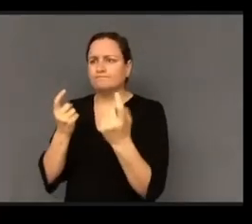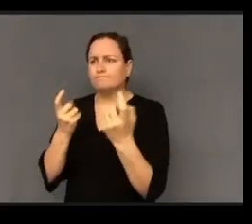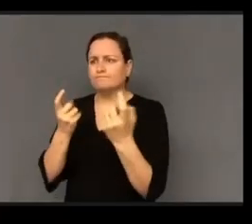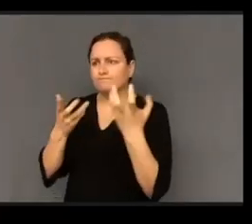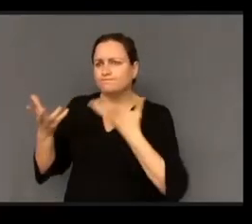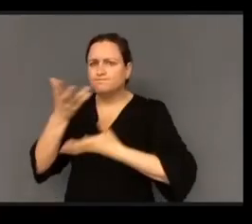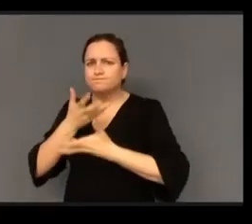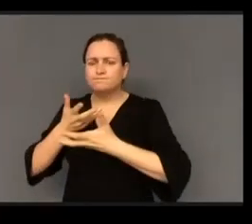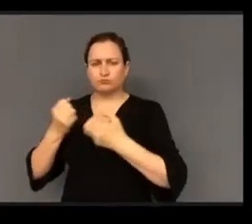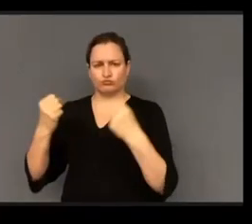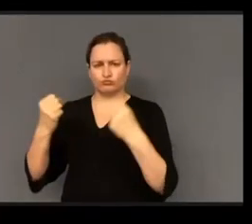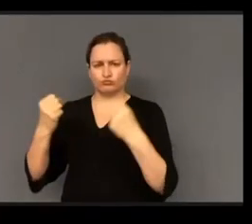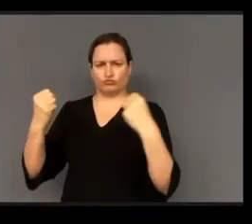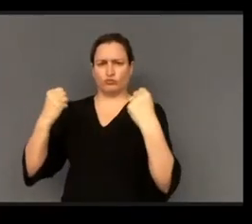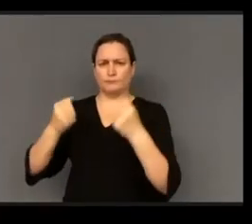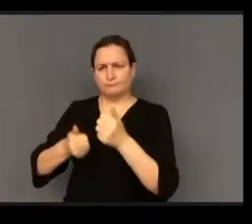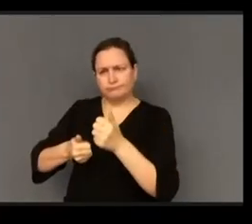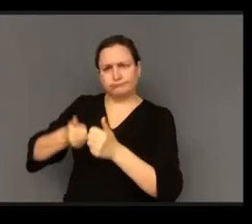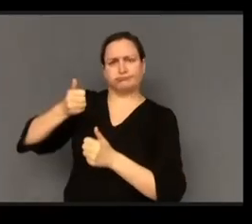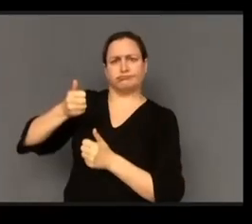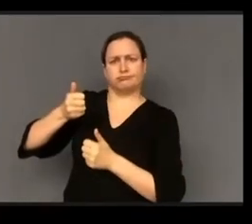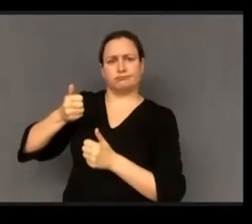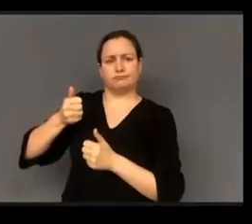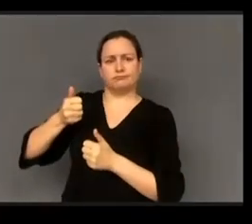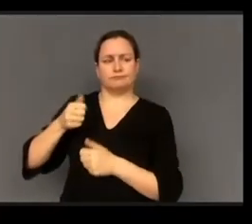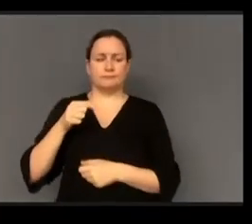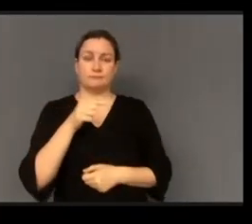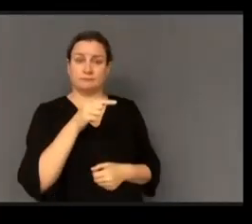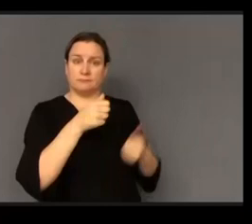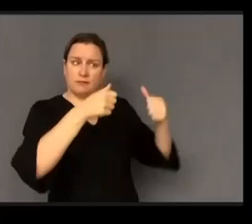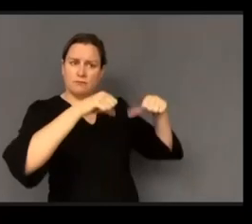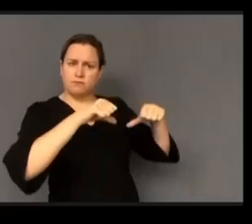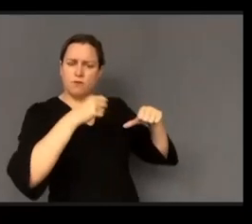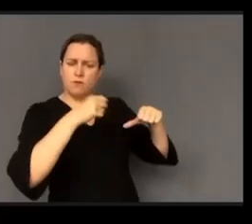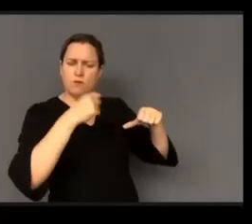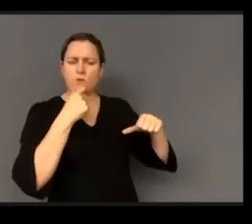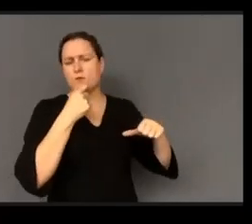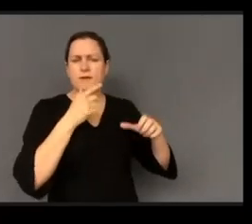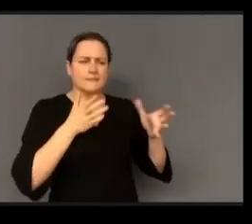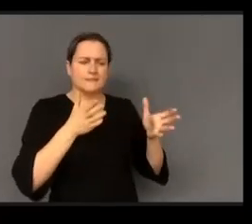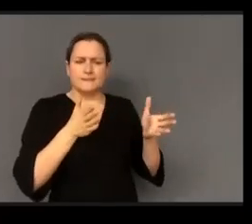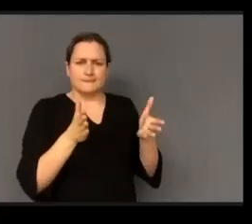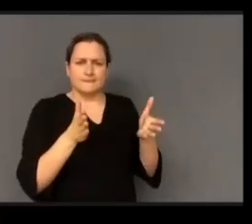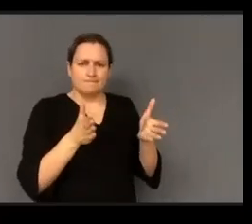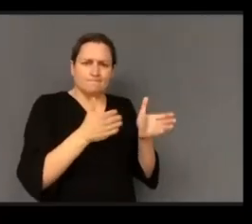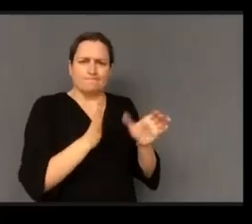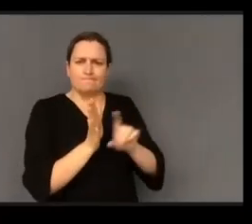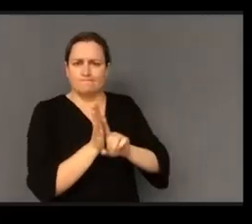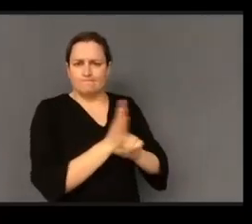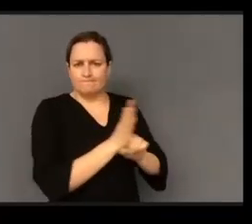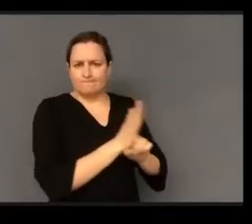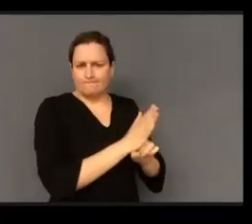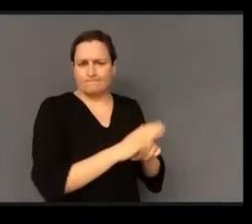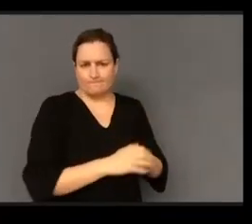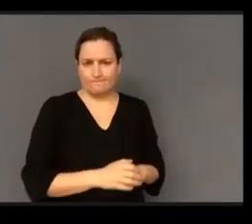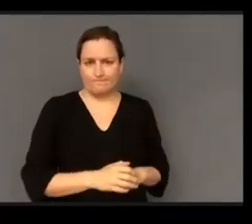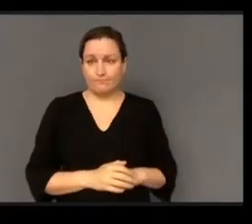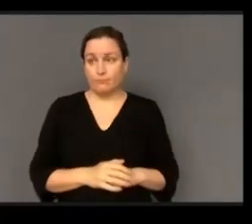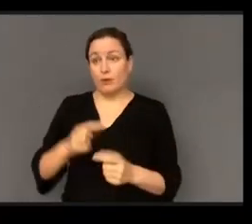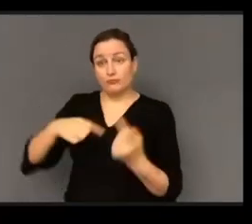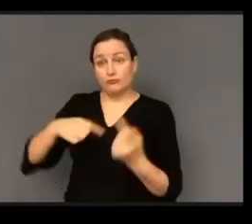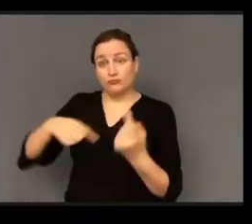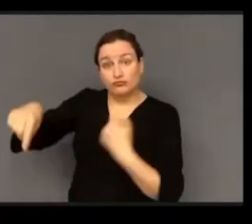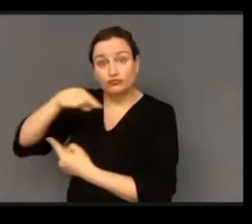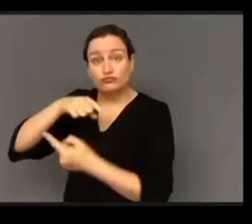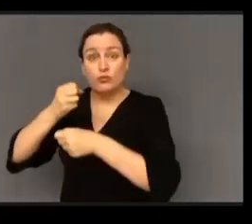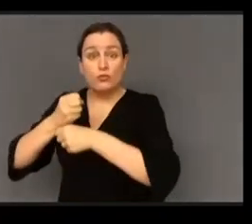过把世界各地不同地方的参会者呢齐聚一堂，通过多利益相关方的方式呢来进行讨论，